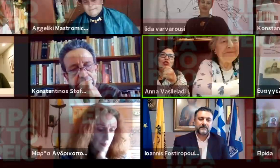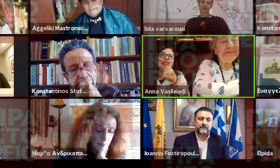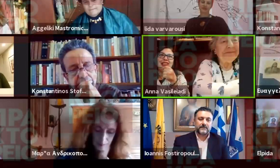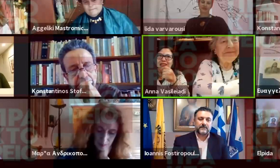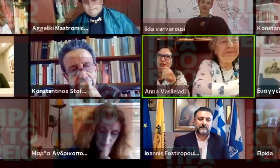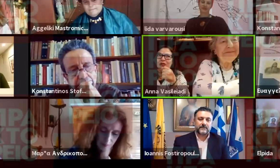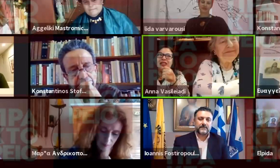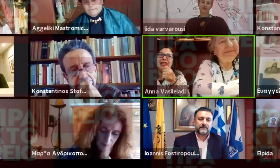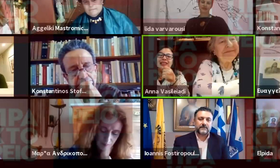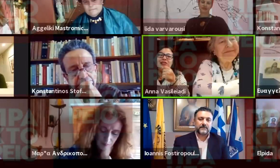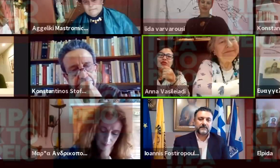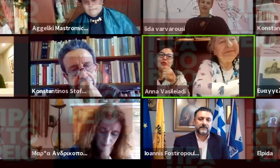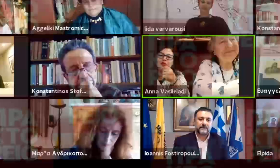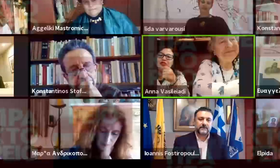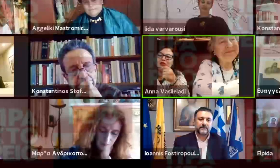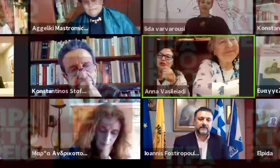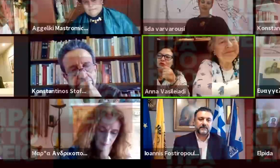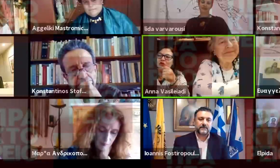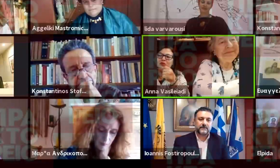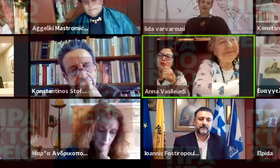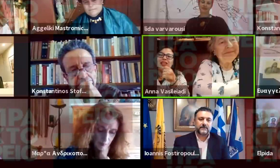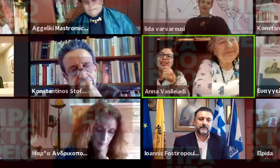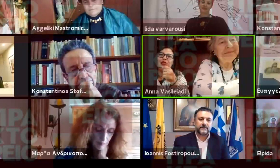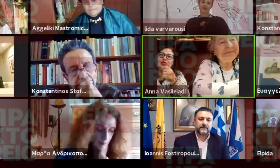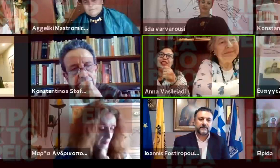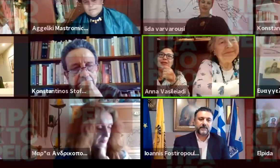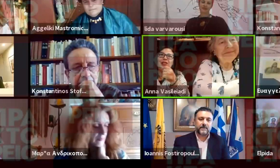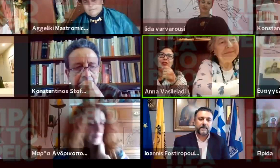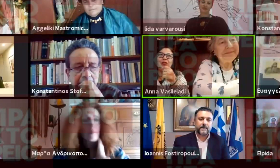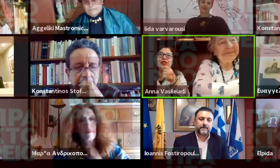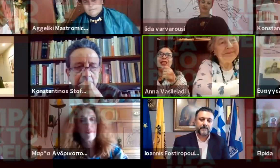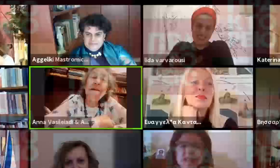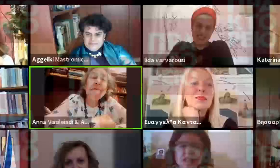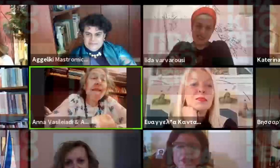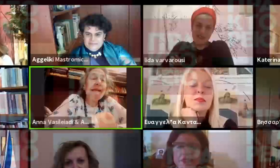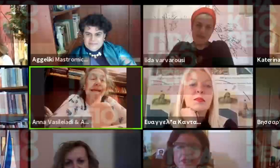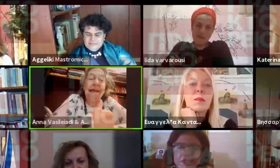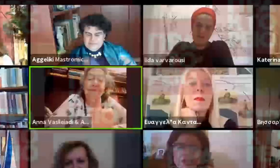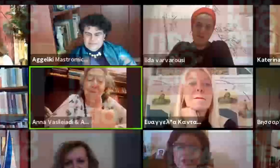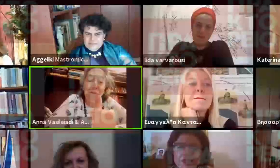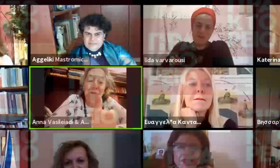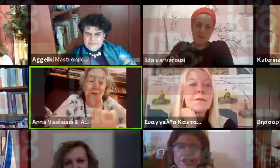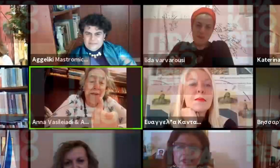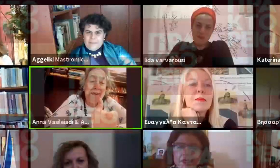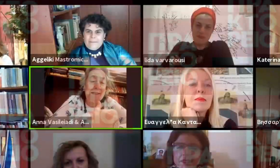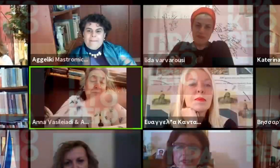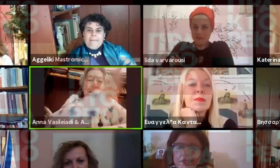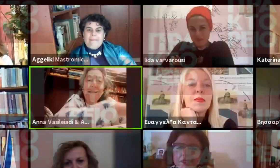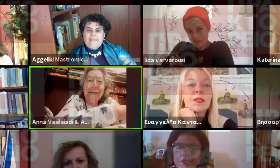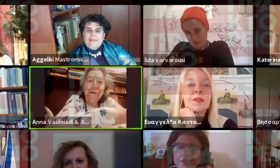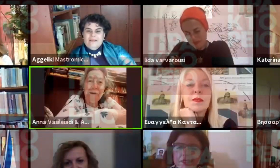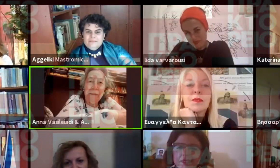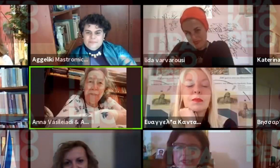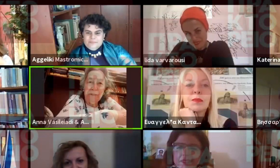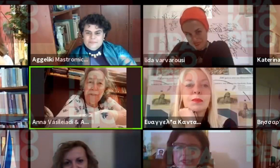βασικό στοιχείο και είναι ίσως ο μόνος διαγωνισμός που μπορεί και είναι τόσο αντικειμενικός. Γράφω και το